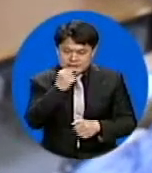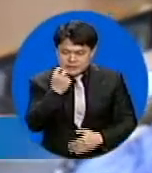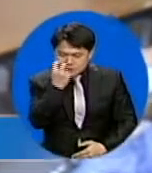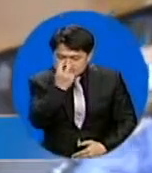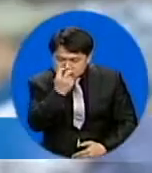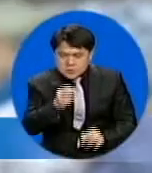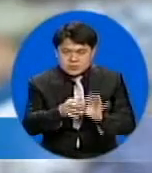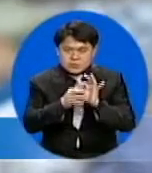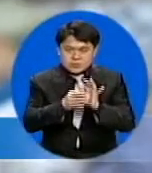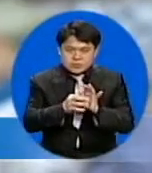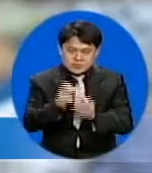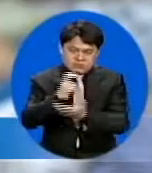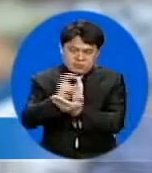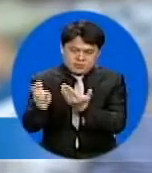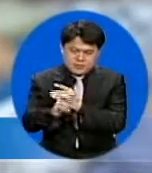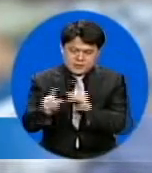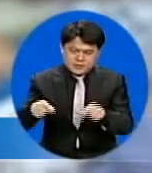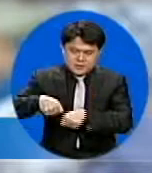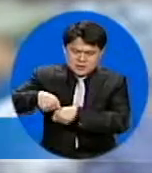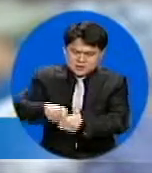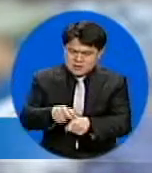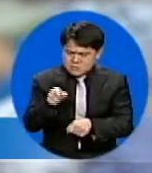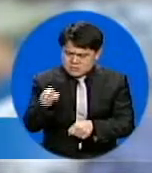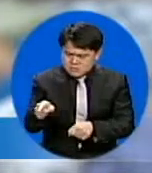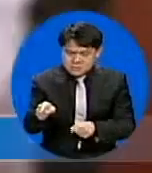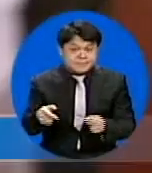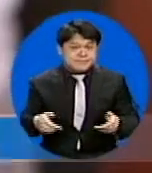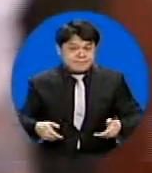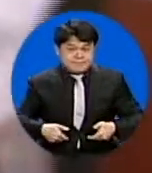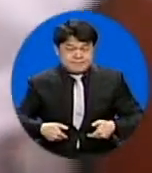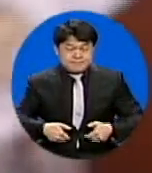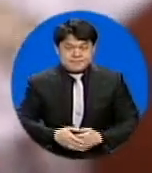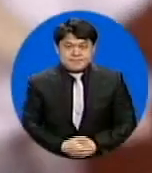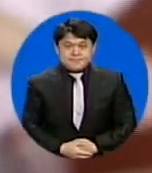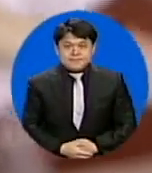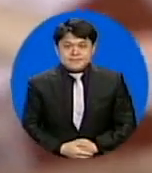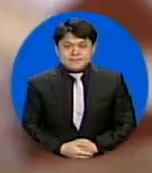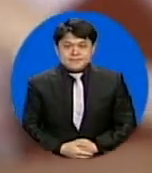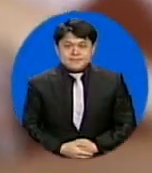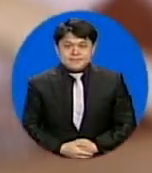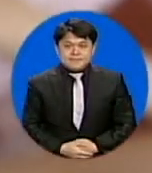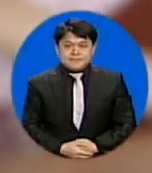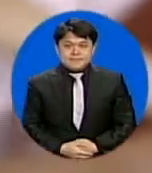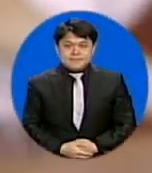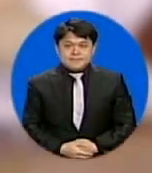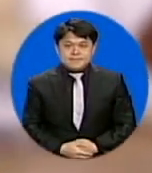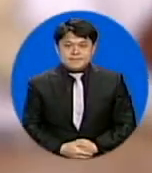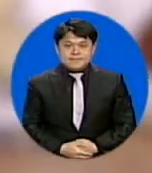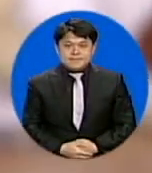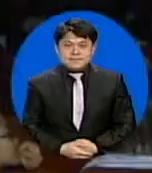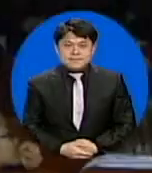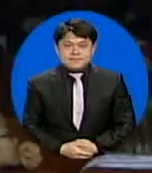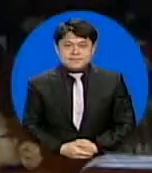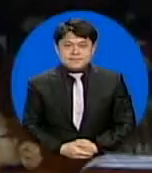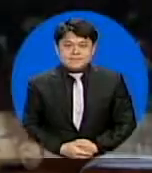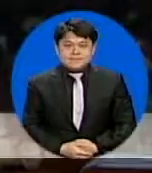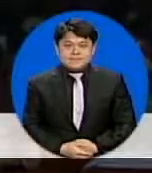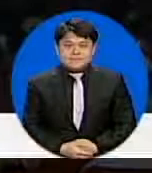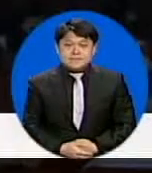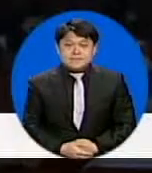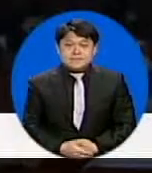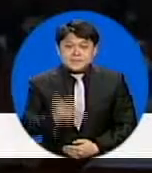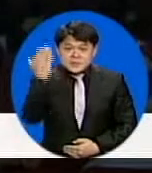감독으로 불탈법에 대하여는 엄격한 행정 지도가 따라야 한다고 봅니다. 복지TV 뉴스 한종훈입니다.